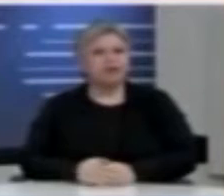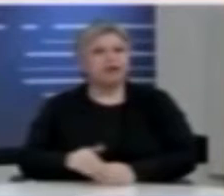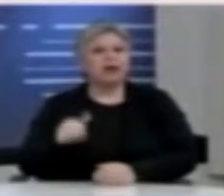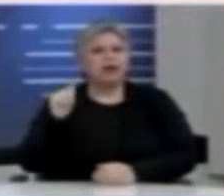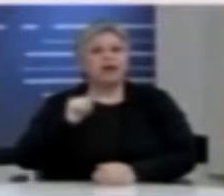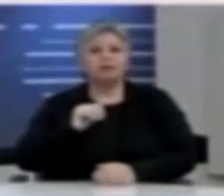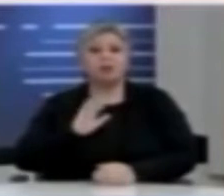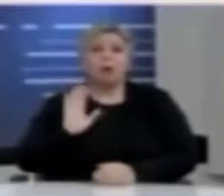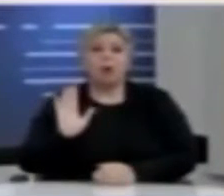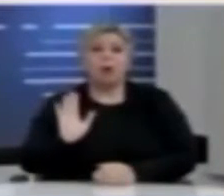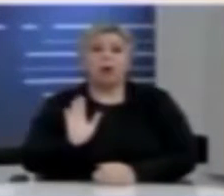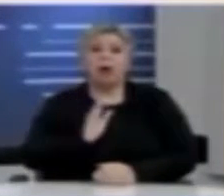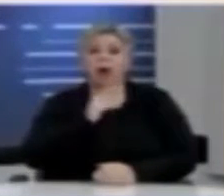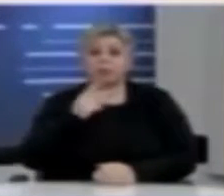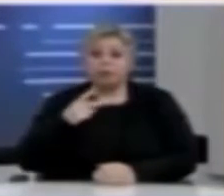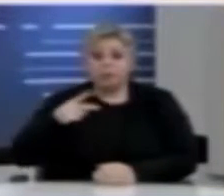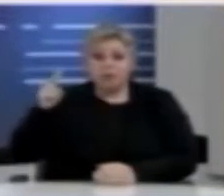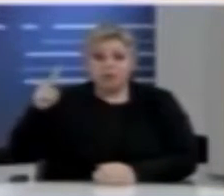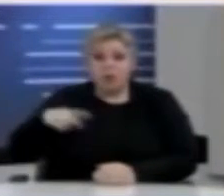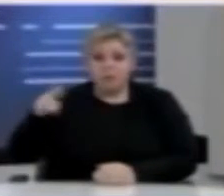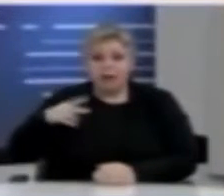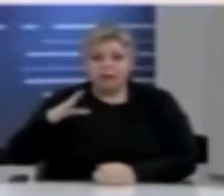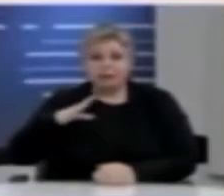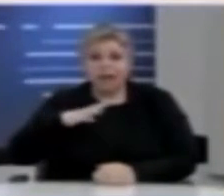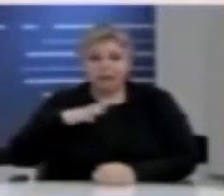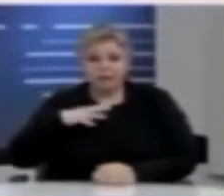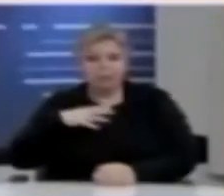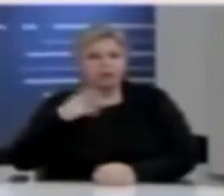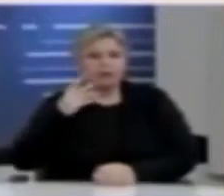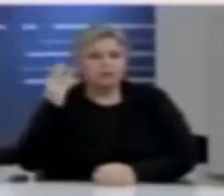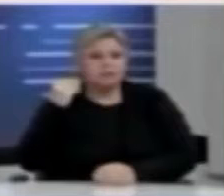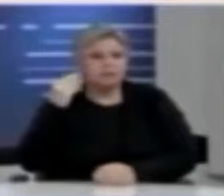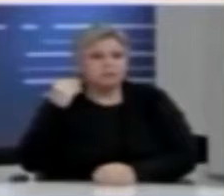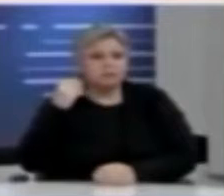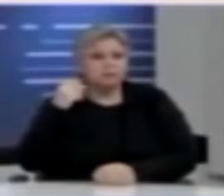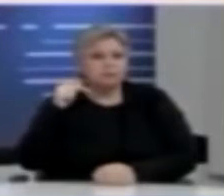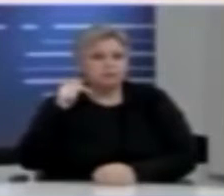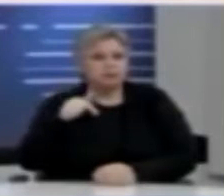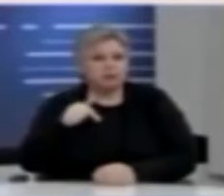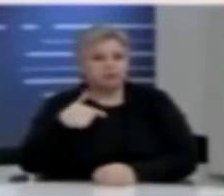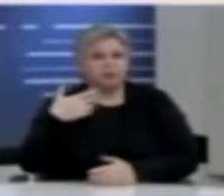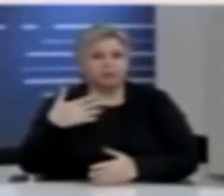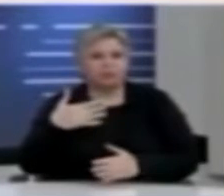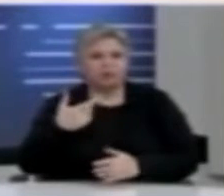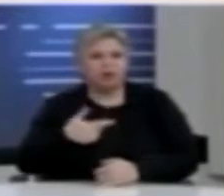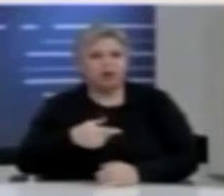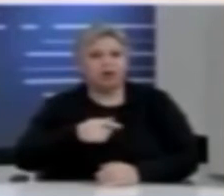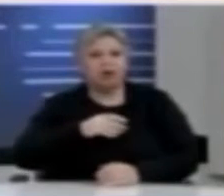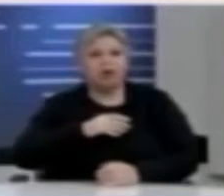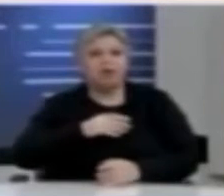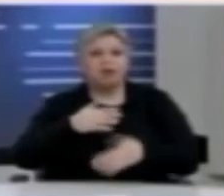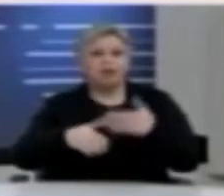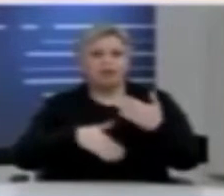οι πολίτες που παρακολούθησαν αυτή τη διήμερη διαδικασία, είναι ότι είδαν σε ζωντανή